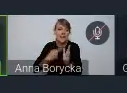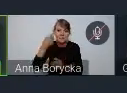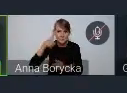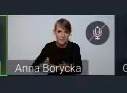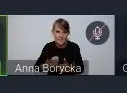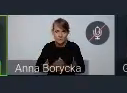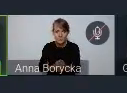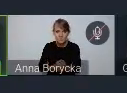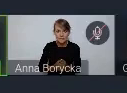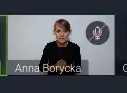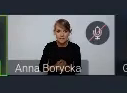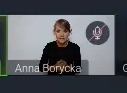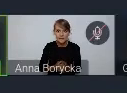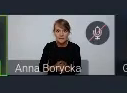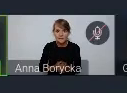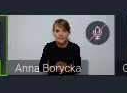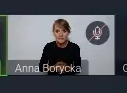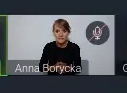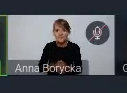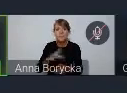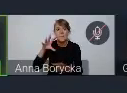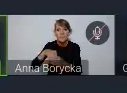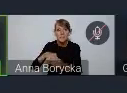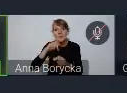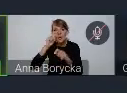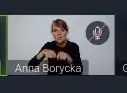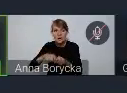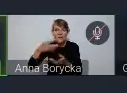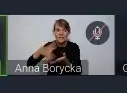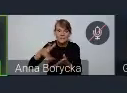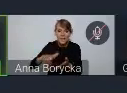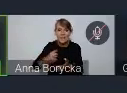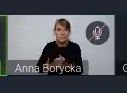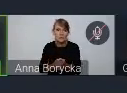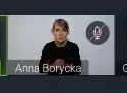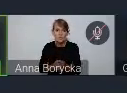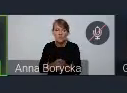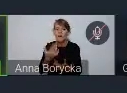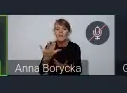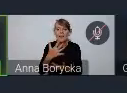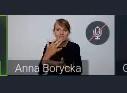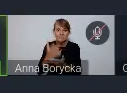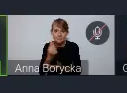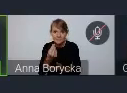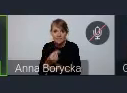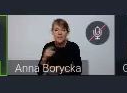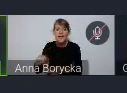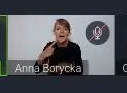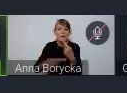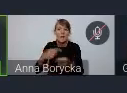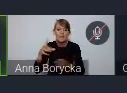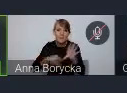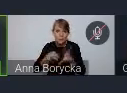miesiącu. Odbywa się bieżące kontrolowanie wydatków, czyli poziom zaangażowania środków, aktualizacja budżetu